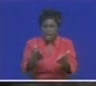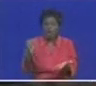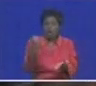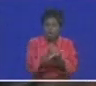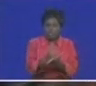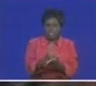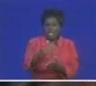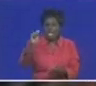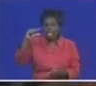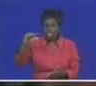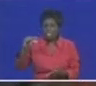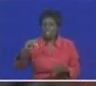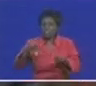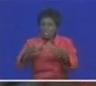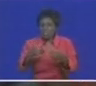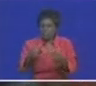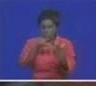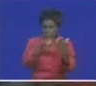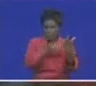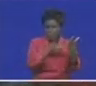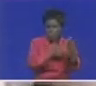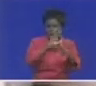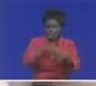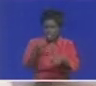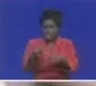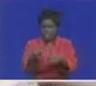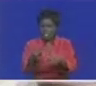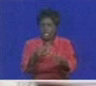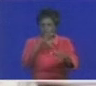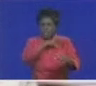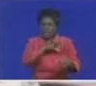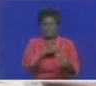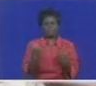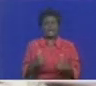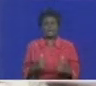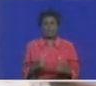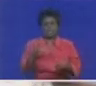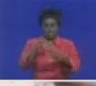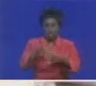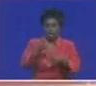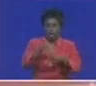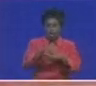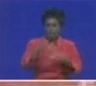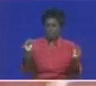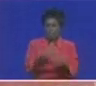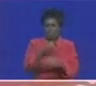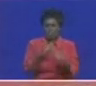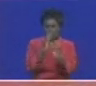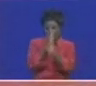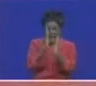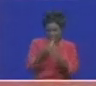mkuu haijatoa mwelekeo kuhusiana na fidia hiyo. Seneta Sonko hakuweza kuficha hisia zake